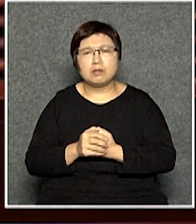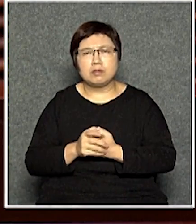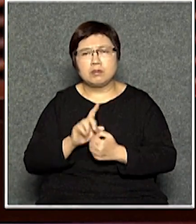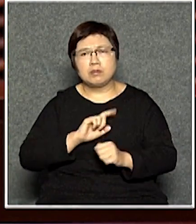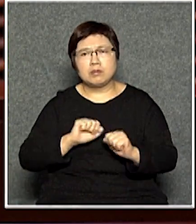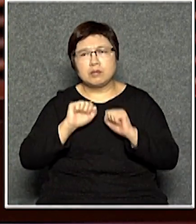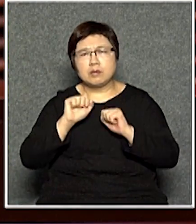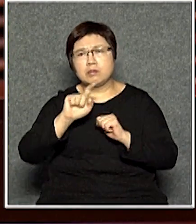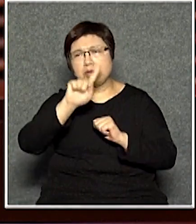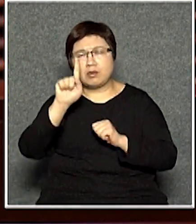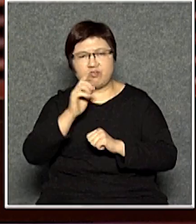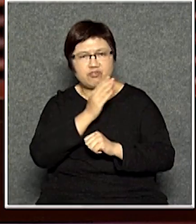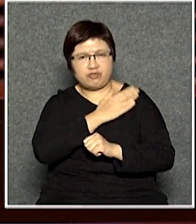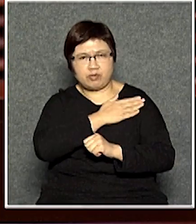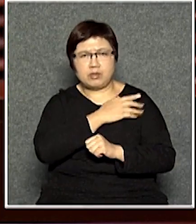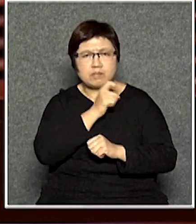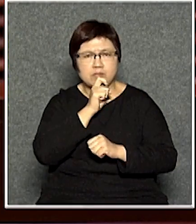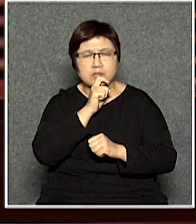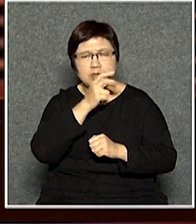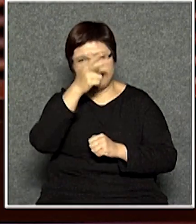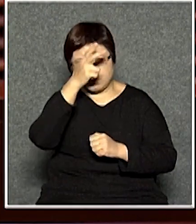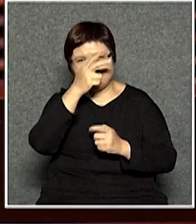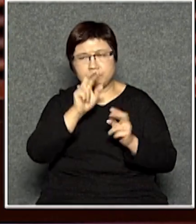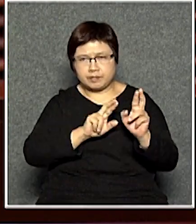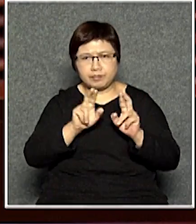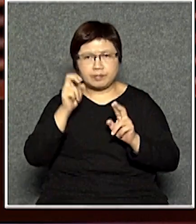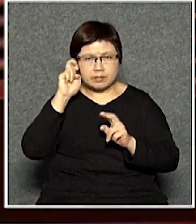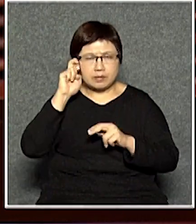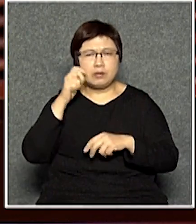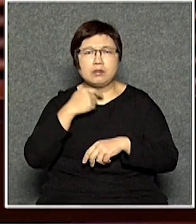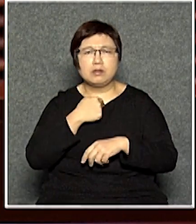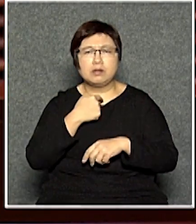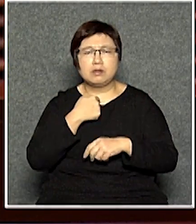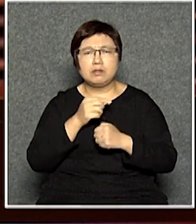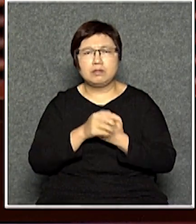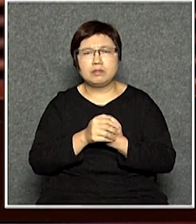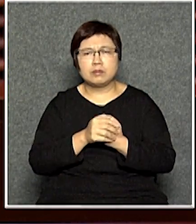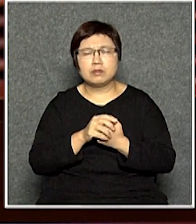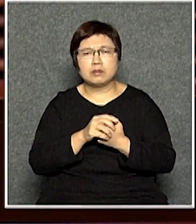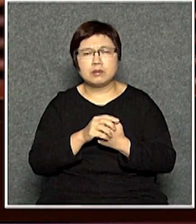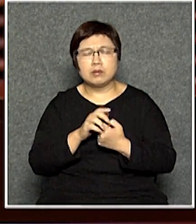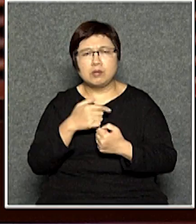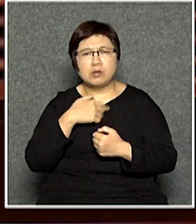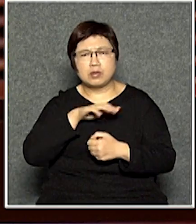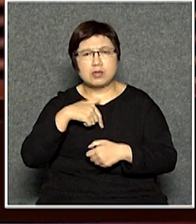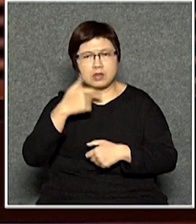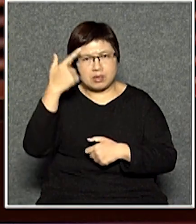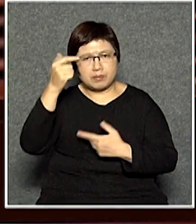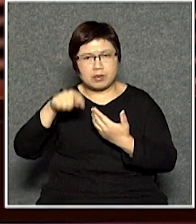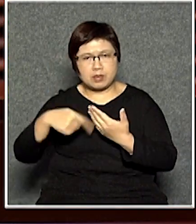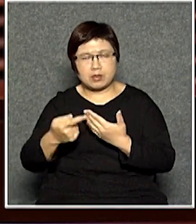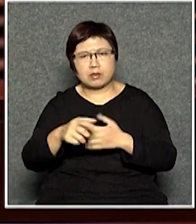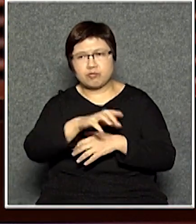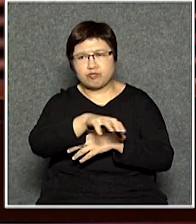任何負責任的城市和政府都應該要思考一個大方向，正正就是因為我們希望跟其他省市分